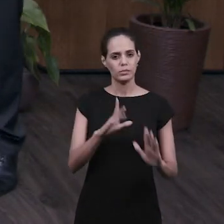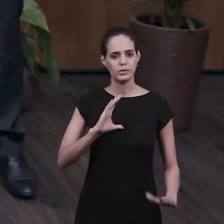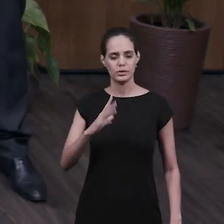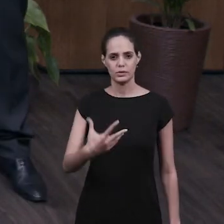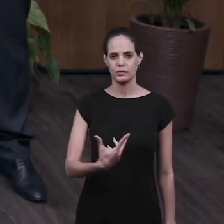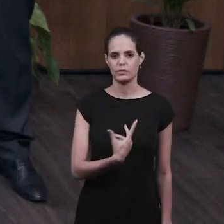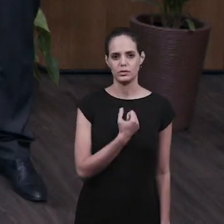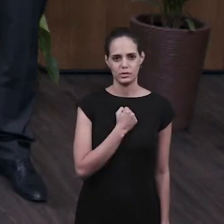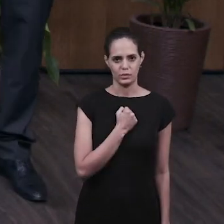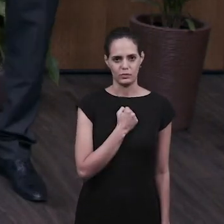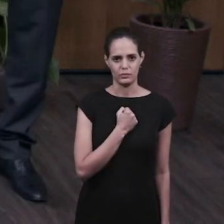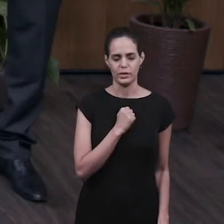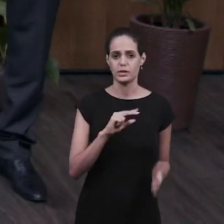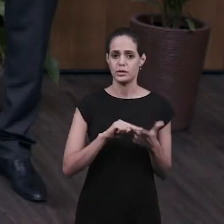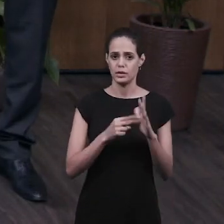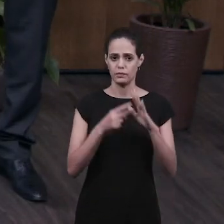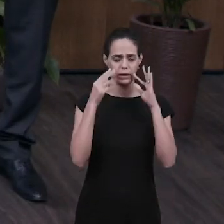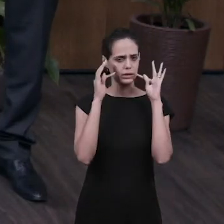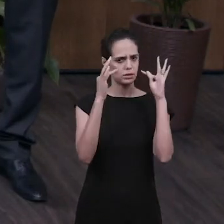salut.